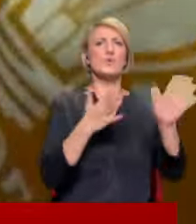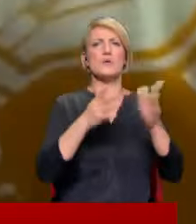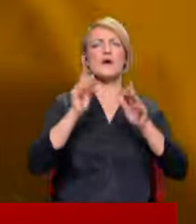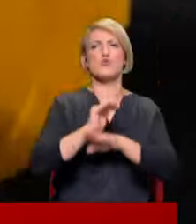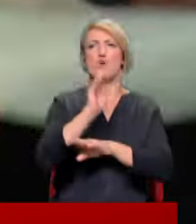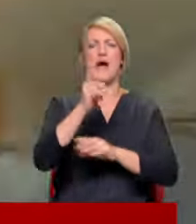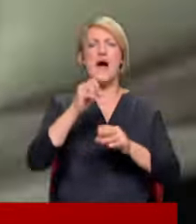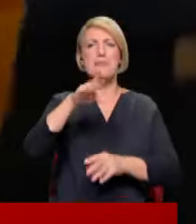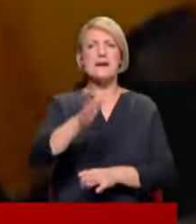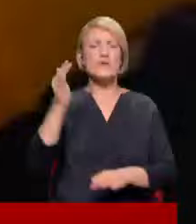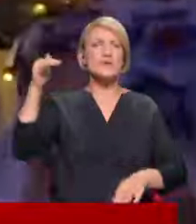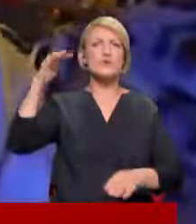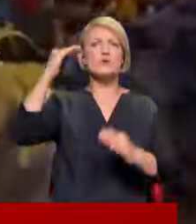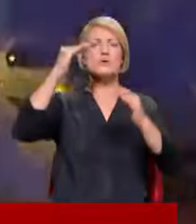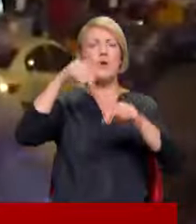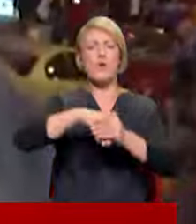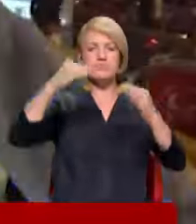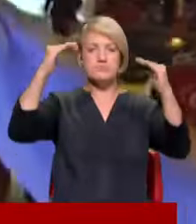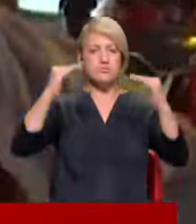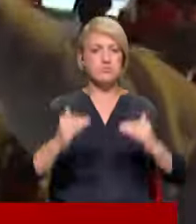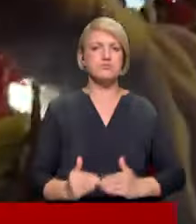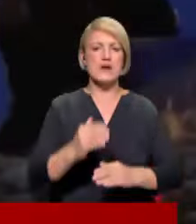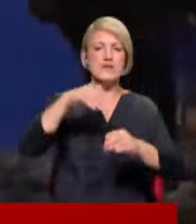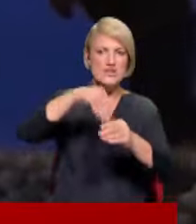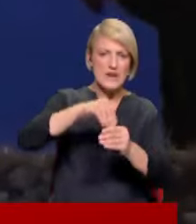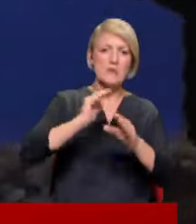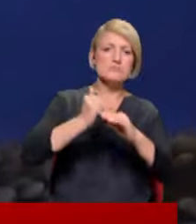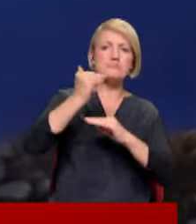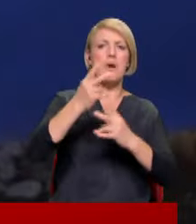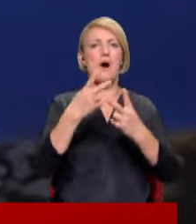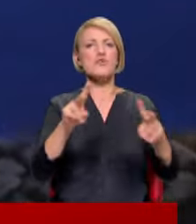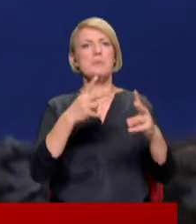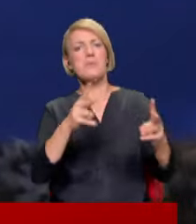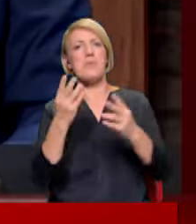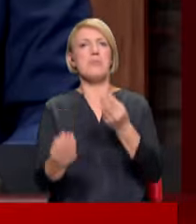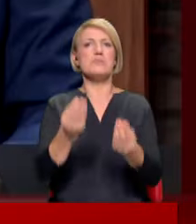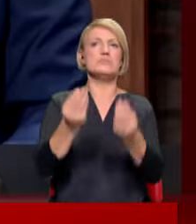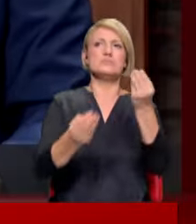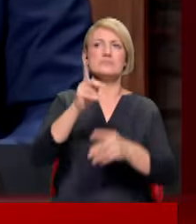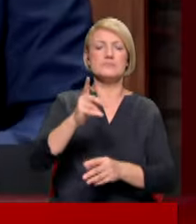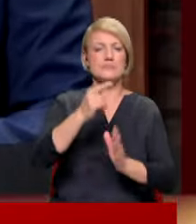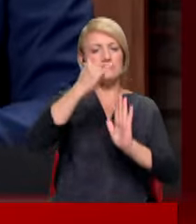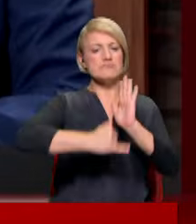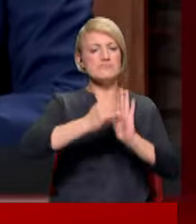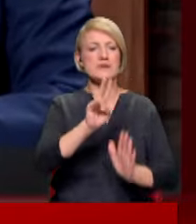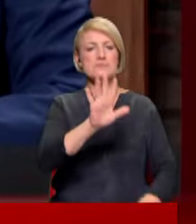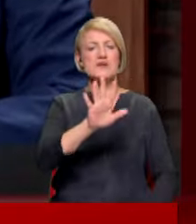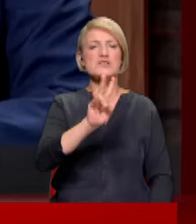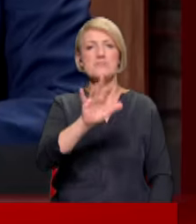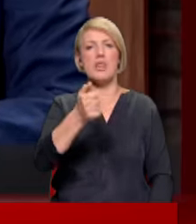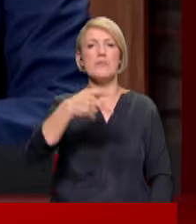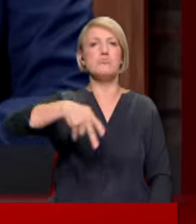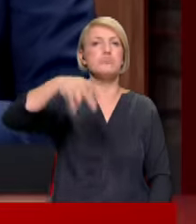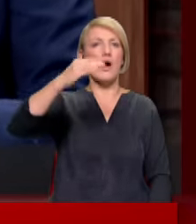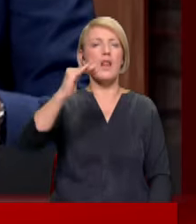yaşıyor AK Parti'nin düşen oylarıyla ilgili içeriden dışarıdan açıklamalar birbirini izliyor anketlerde 2526 puanlar